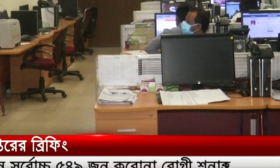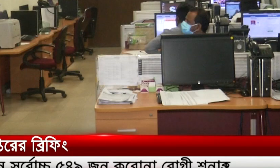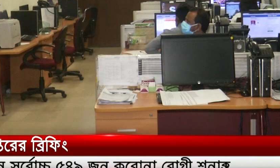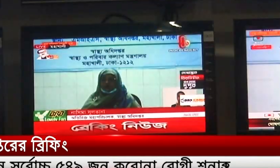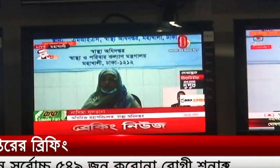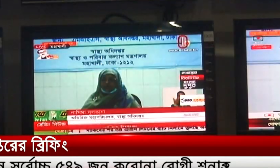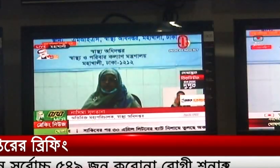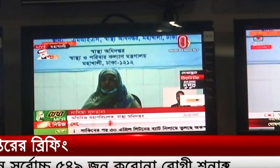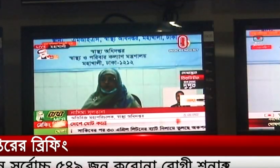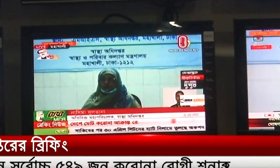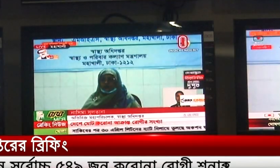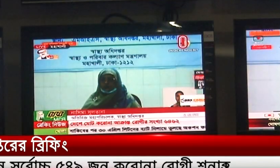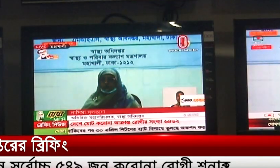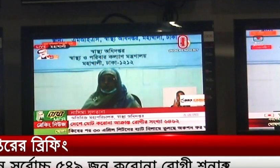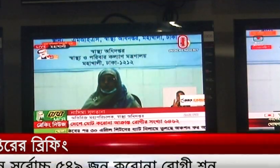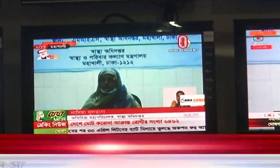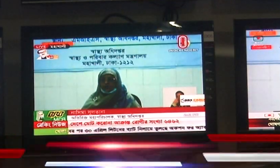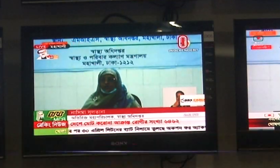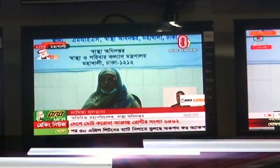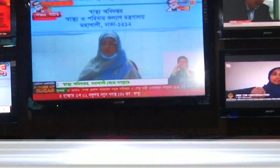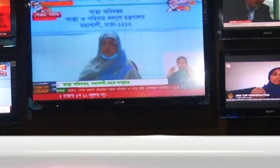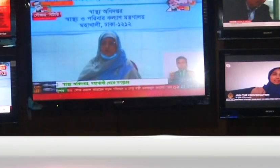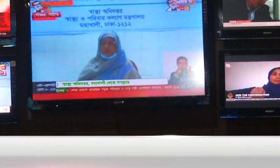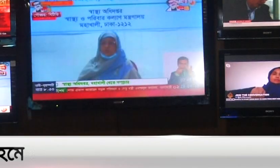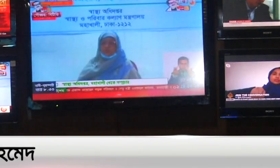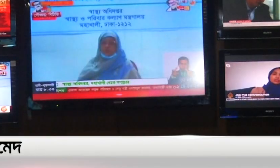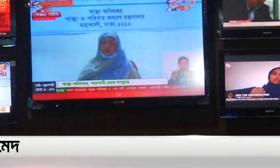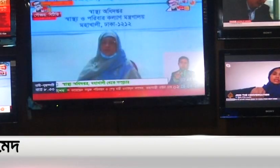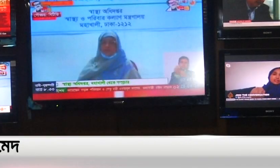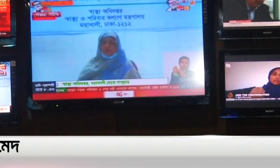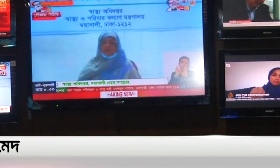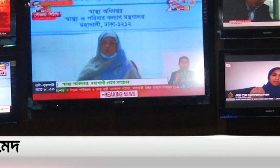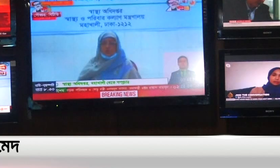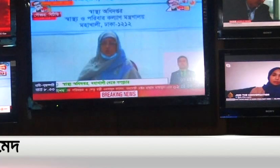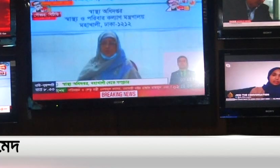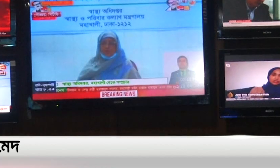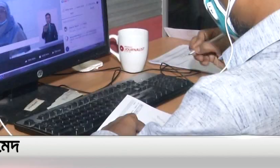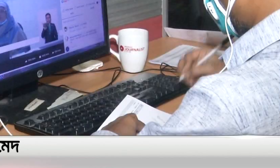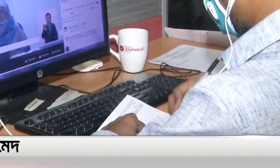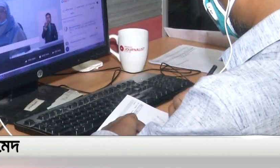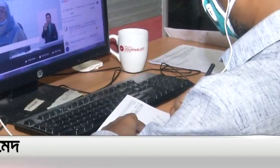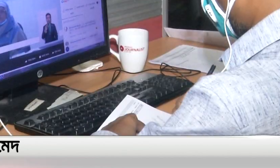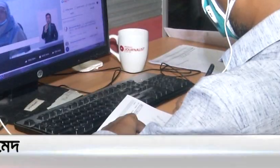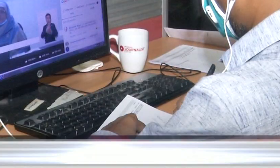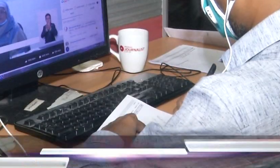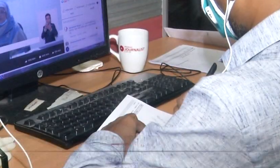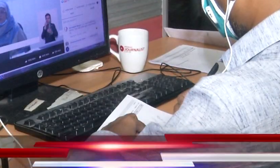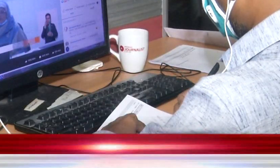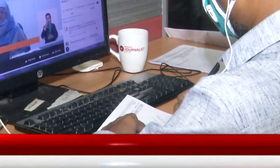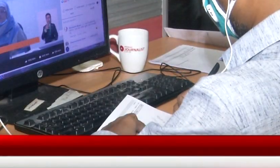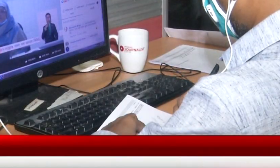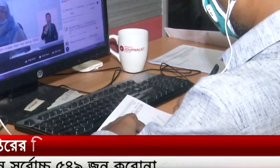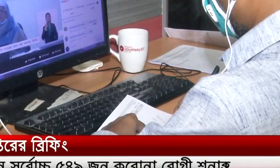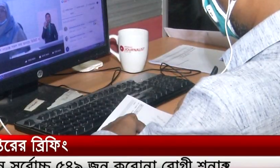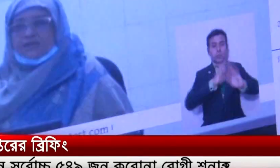করোনা ভাইরাস চিকিৎসার সবশেষ অগ্রগতি তুলে ধরতে স্বাস্থ্য অধিদপ্তরের নিয়মিত এই অনলাইন ব্রিফিং। এ সময় গেল 24 ঘন্টায় নতুন